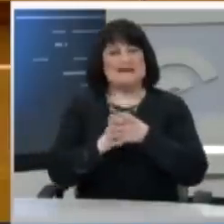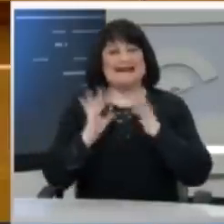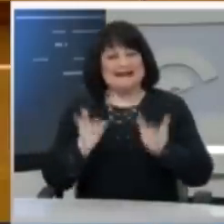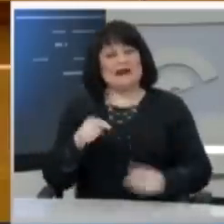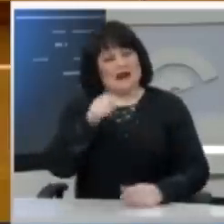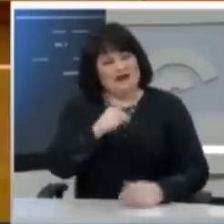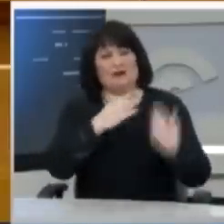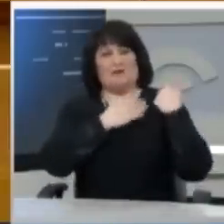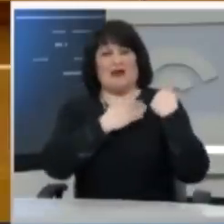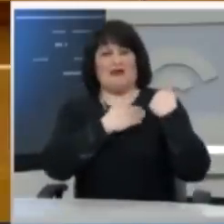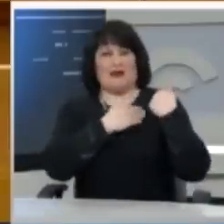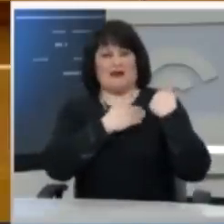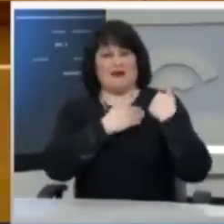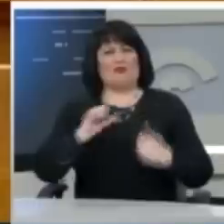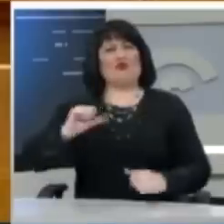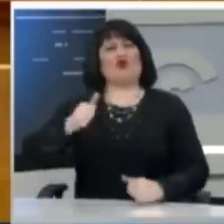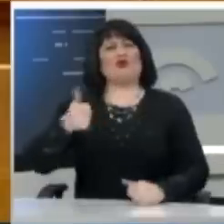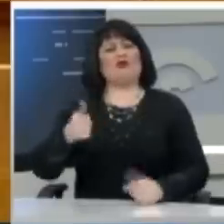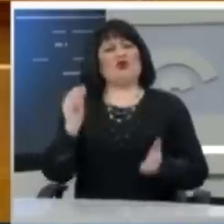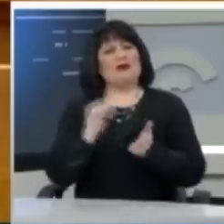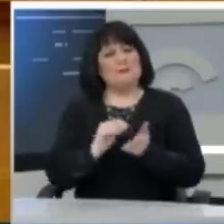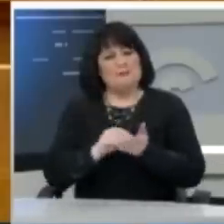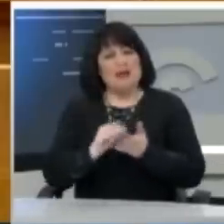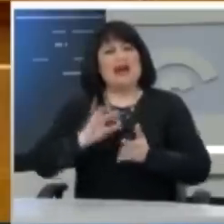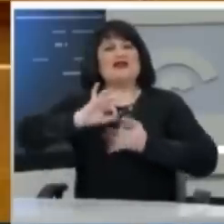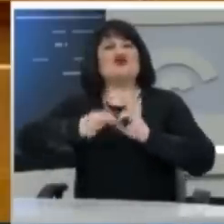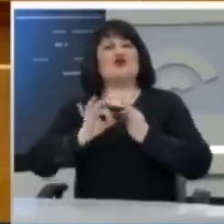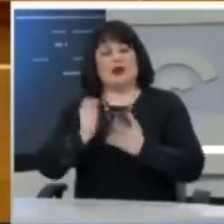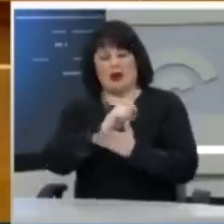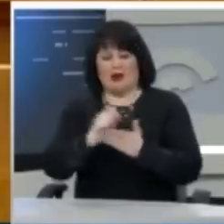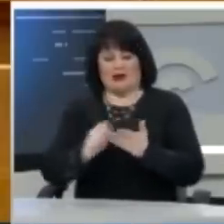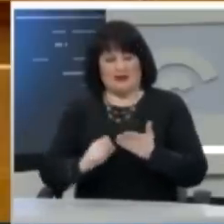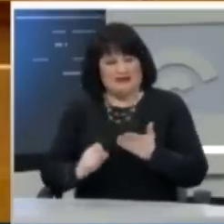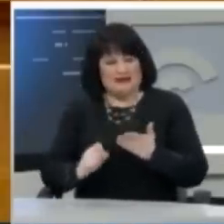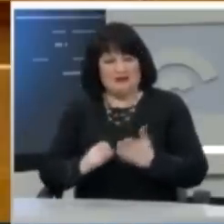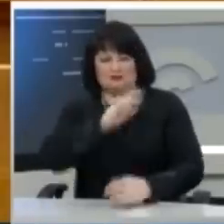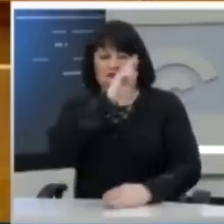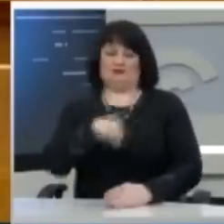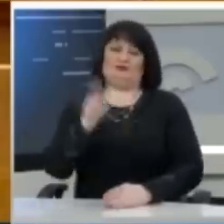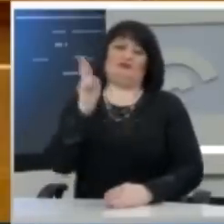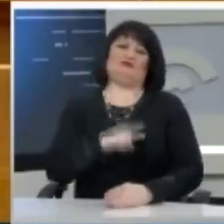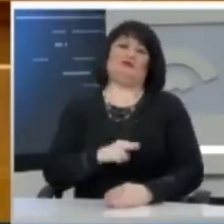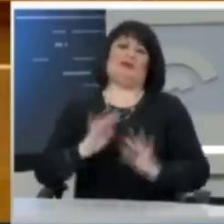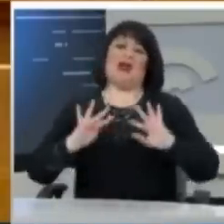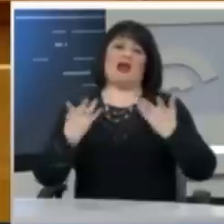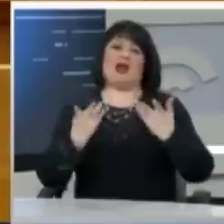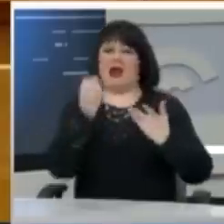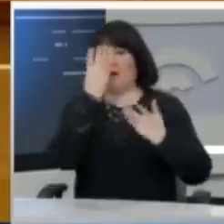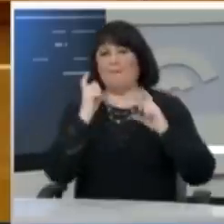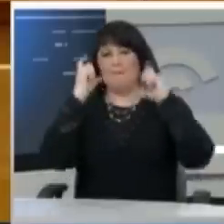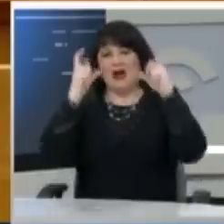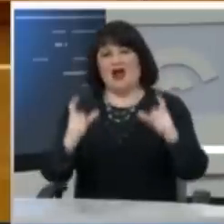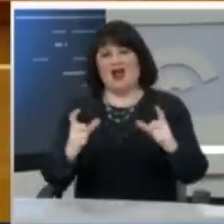αυτή που πρωτοστάτησε στο ξαναγράψιμο της ιστορίας, καταργώντας την 9η του Μάη ως